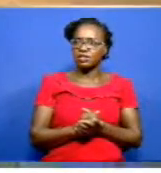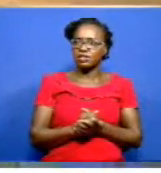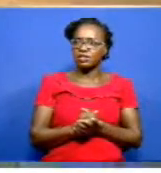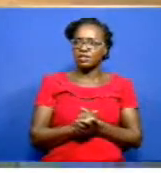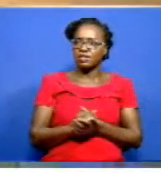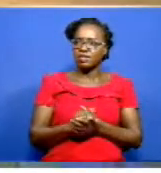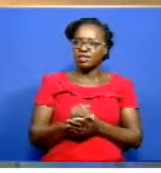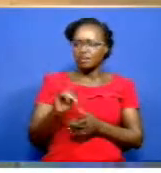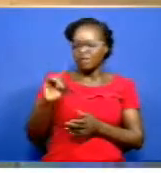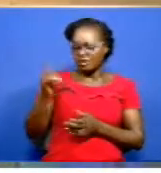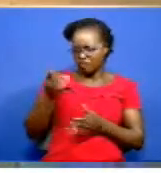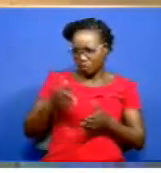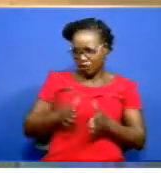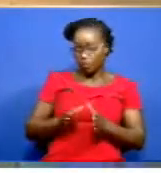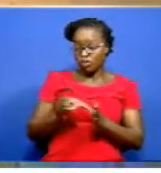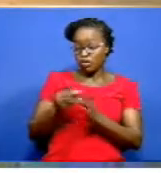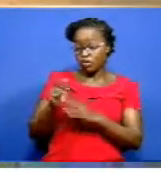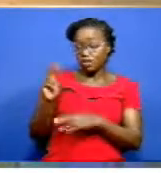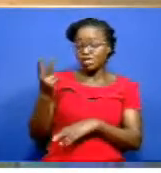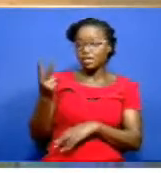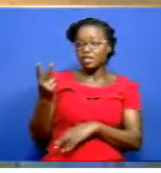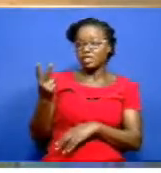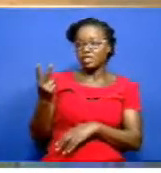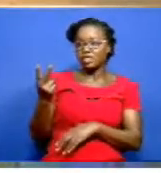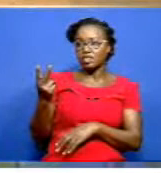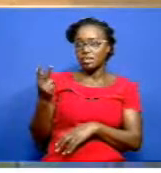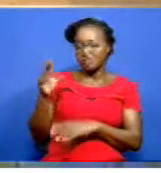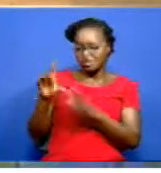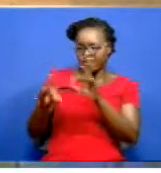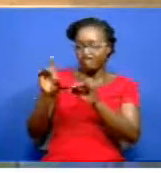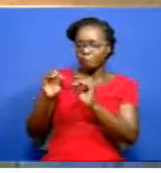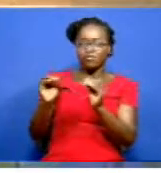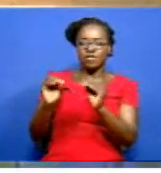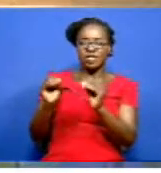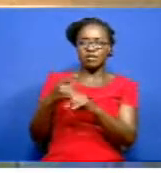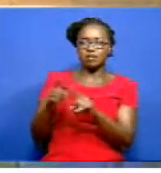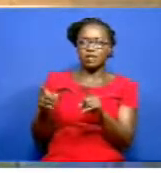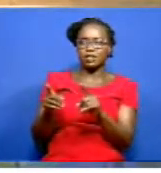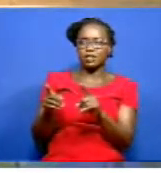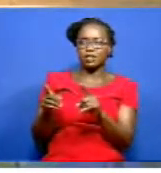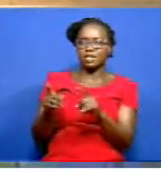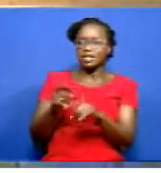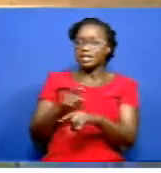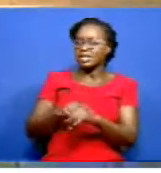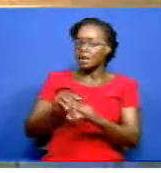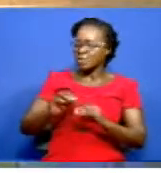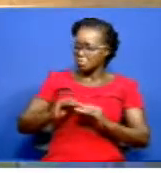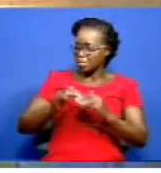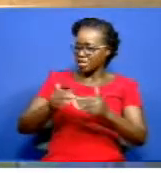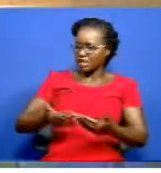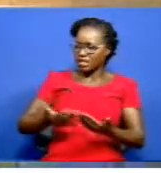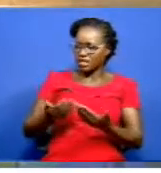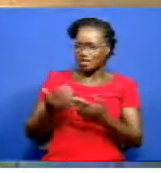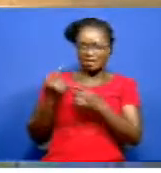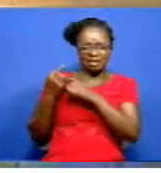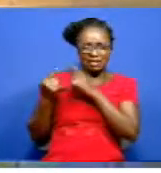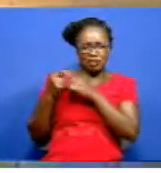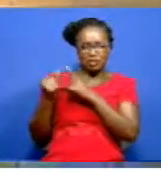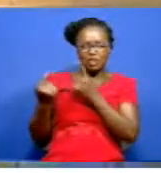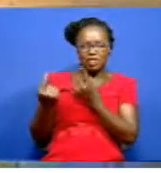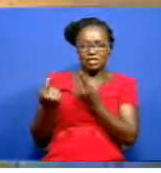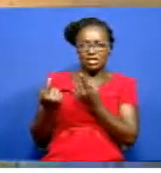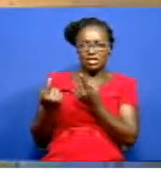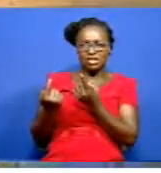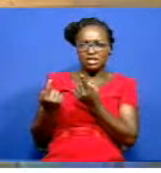wa mtoto wa kwanza ama wa pili, haichagui. Lakini unajua mtu akiwa mjamzito yupitia ile